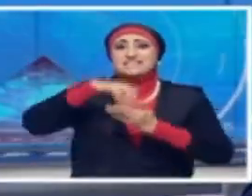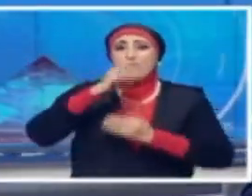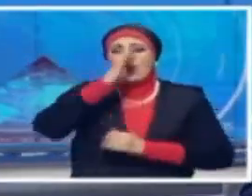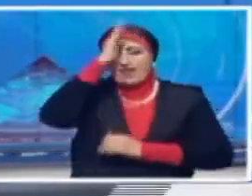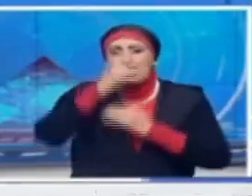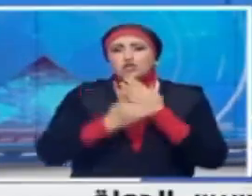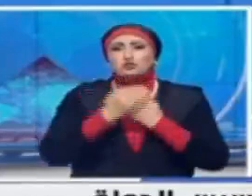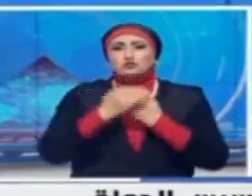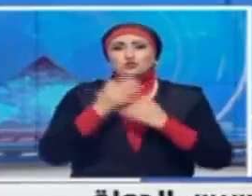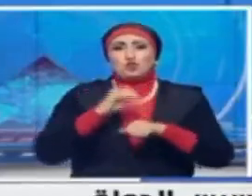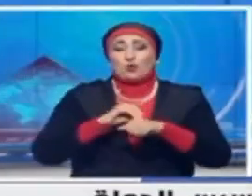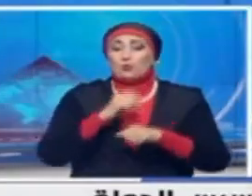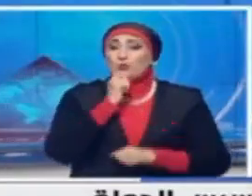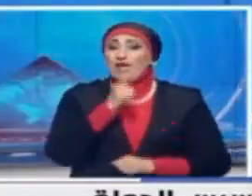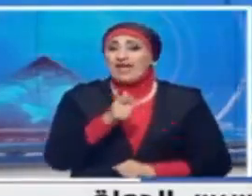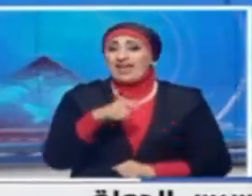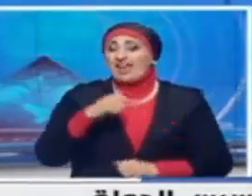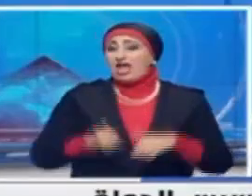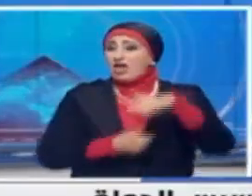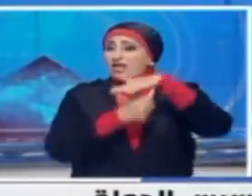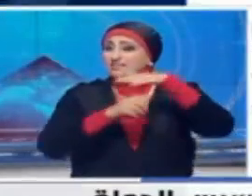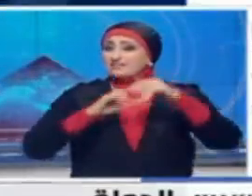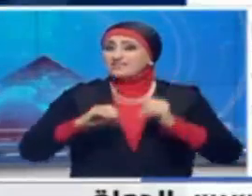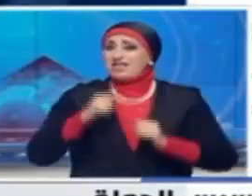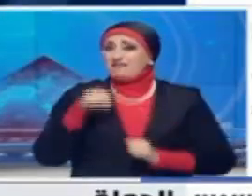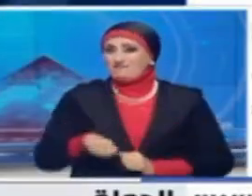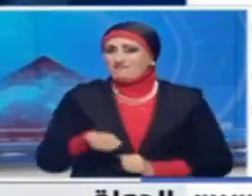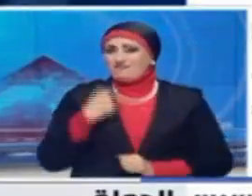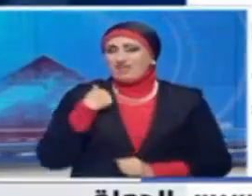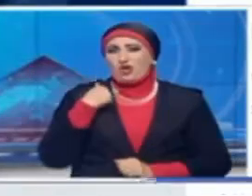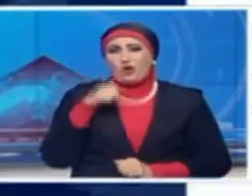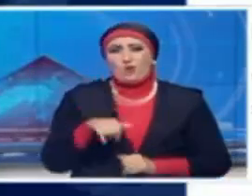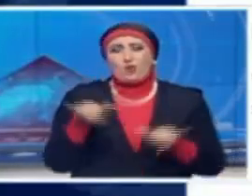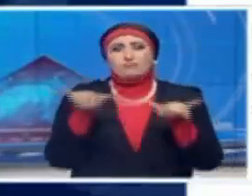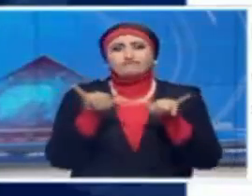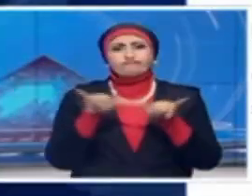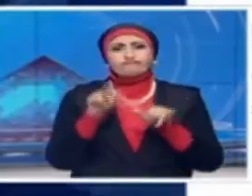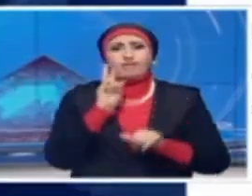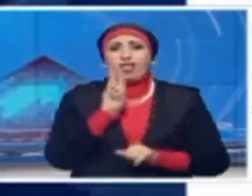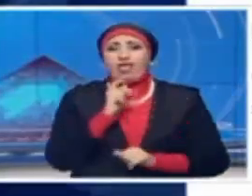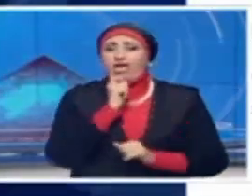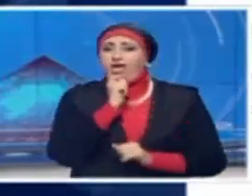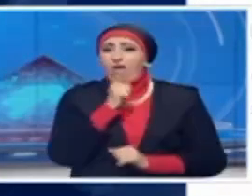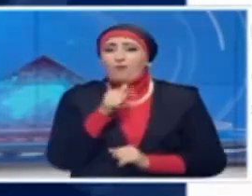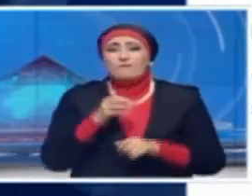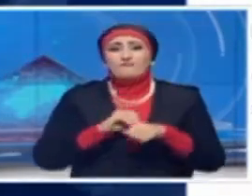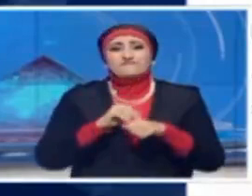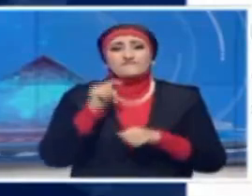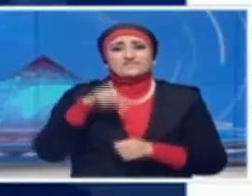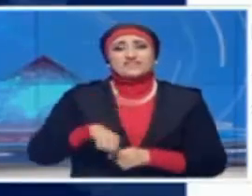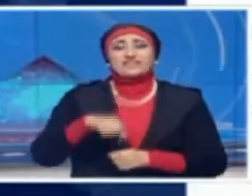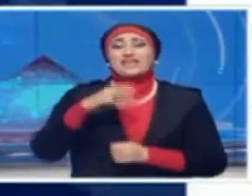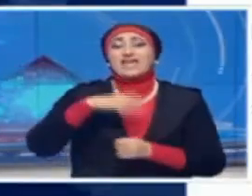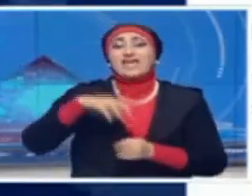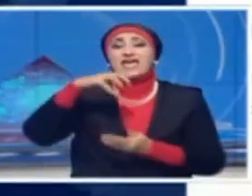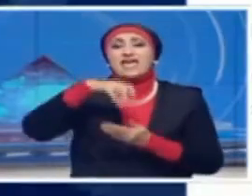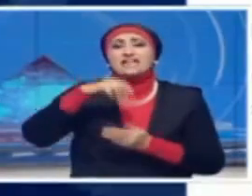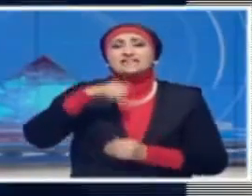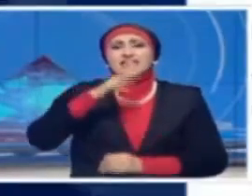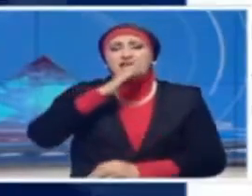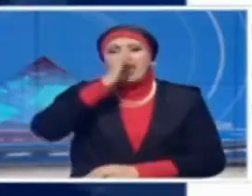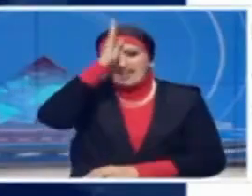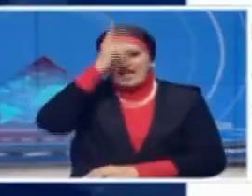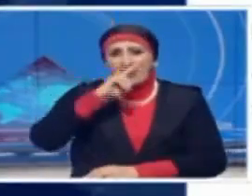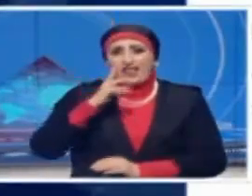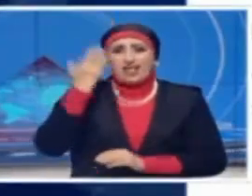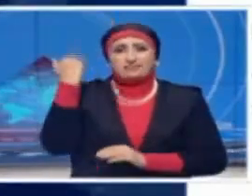الحديثة. وأكد الرئيس عبد الفتاح السيسي في تدوينة له على مواقع التواصل الاجتماعي، أكد أن العراق ومنذ